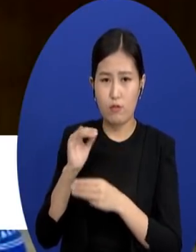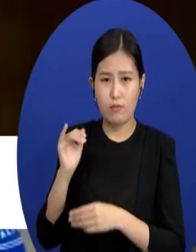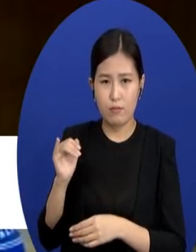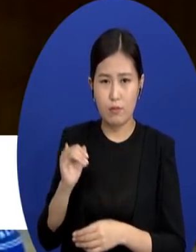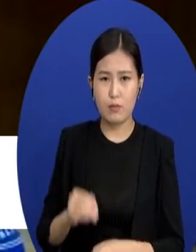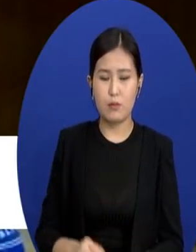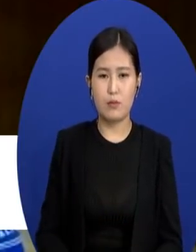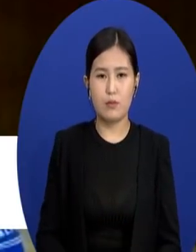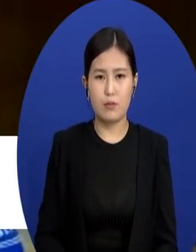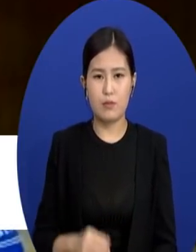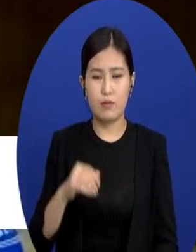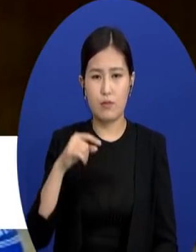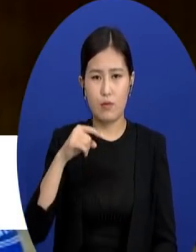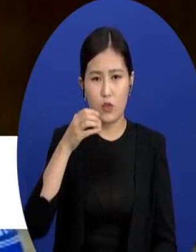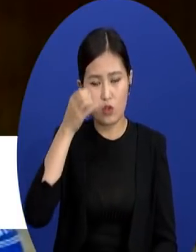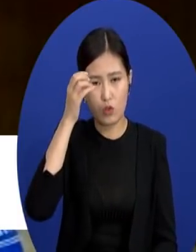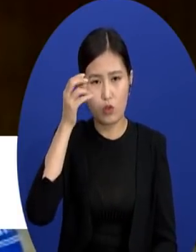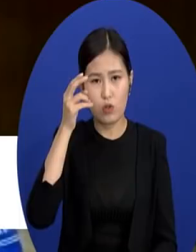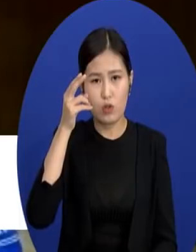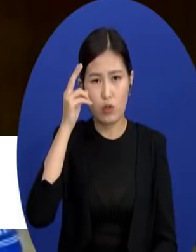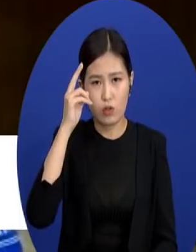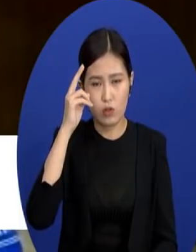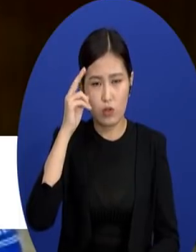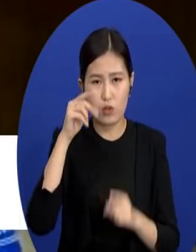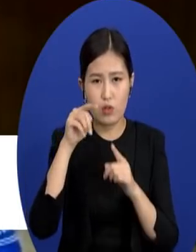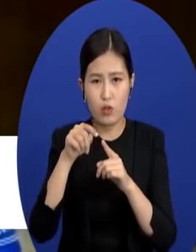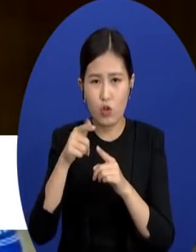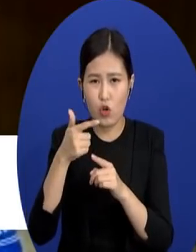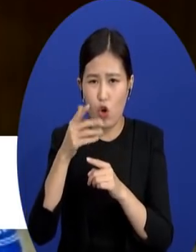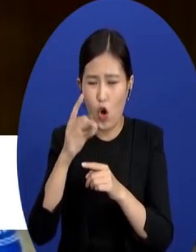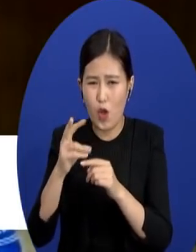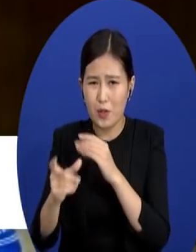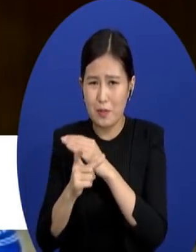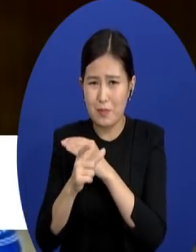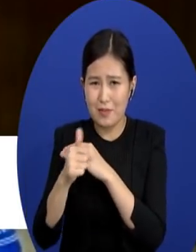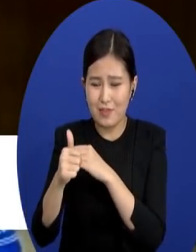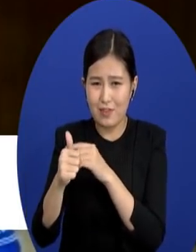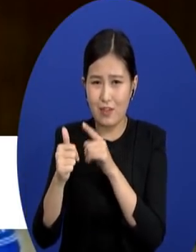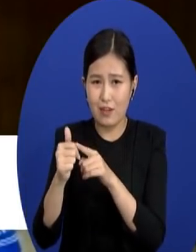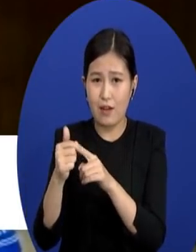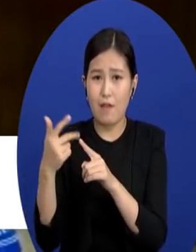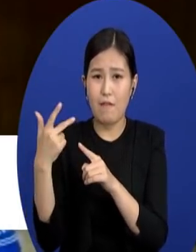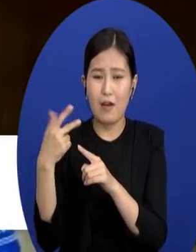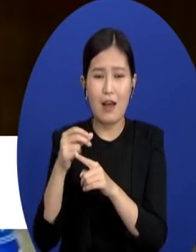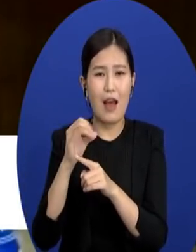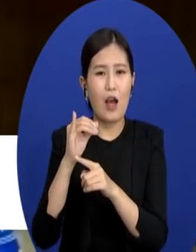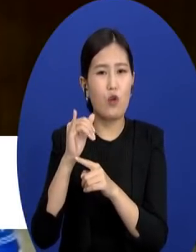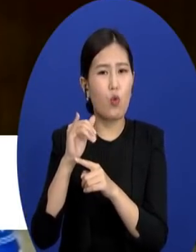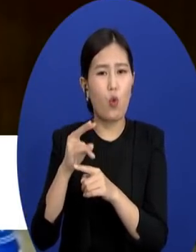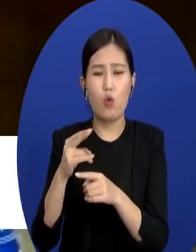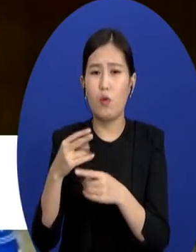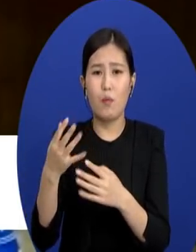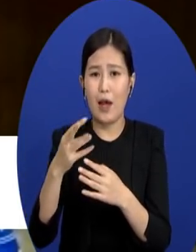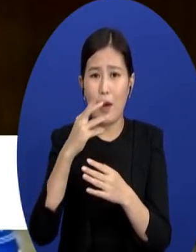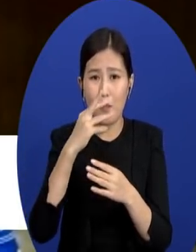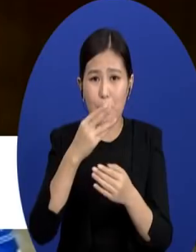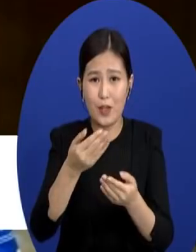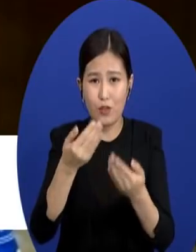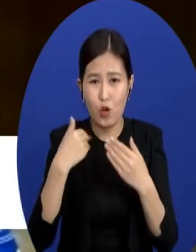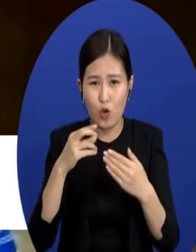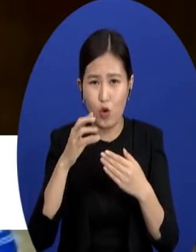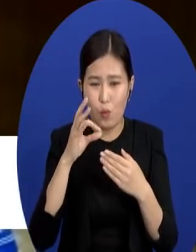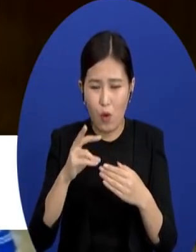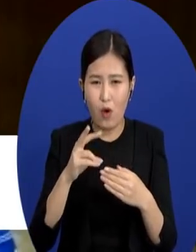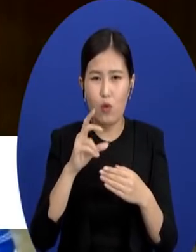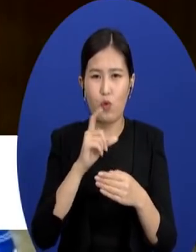газрын халдварт өвчний гол мэрэгжилтэн болох Фаучиг вакцин аюулгүй гэж зарламгц олон нийтэд нээлттэй байдлаар